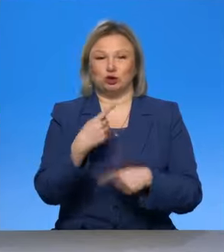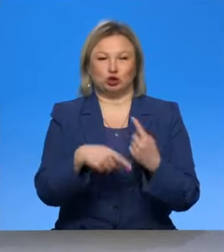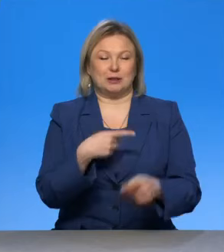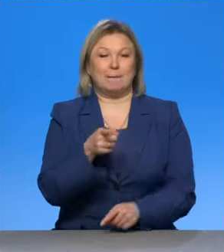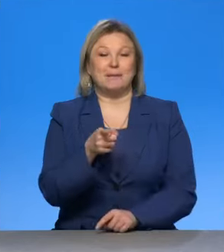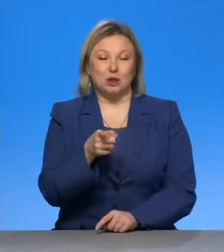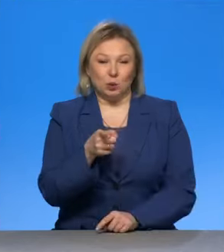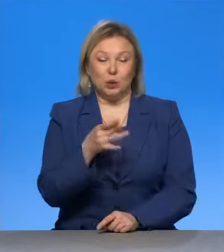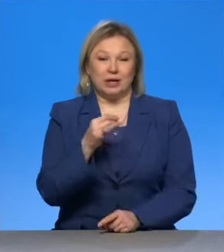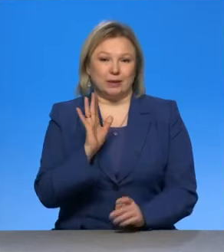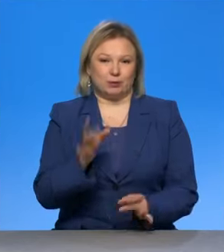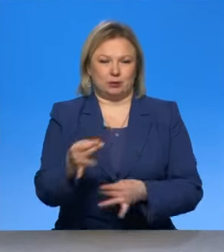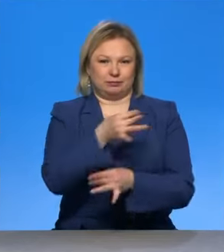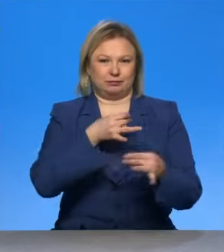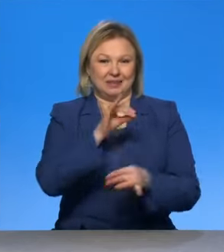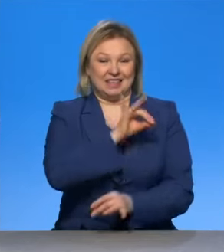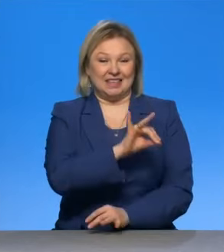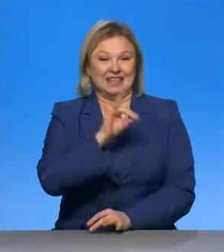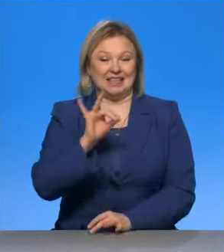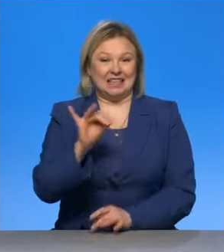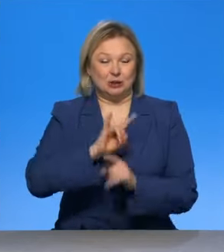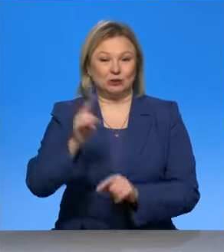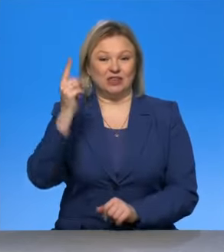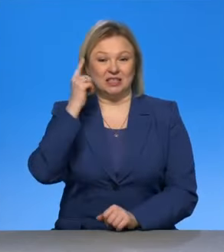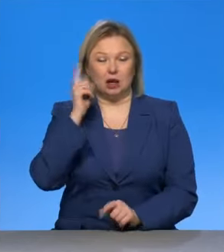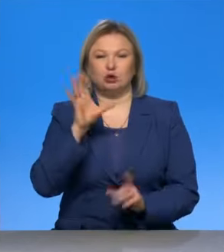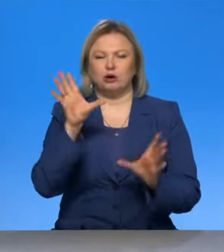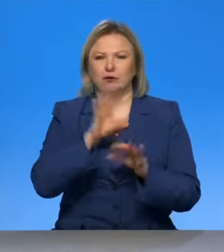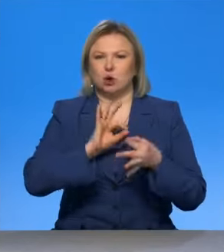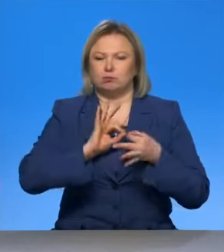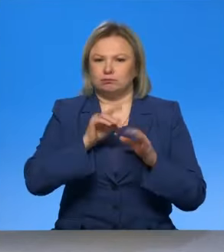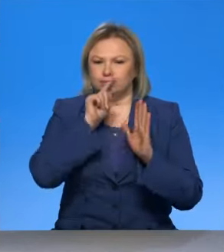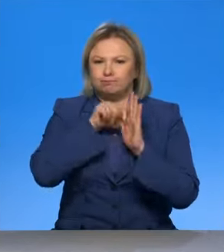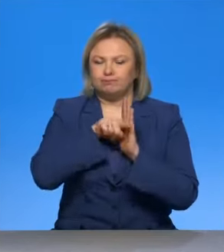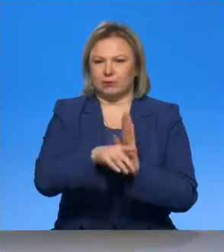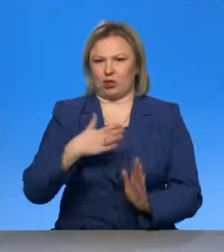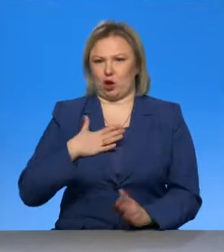будем обсуждать искусственный интеллект, который все глубже проникает в нашу жизнь.